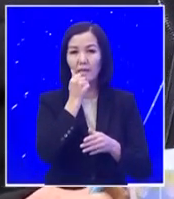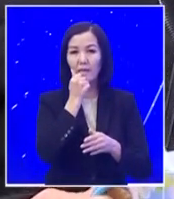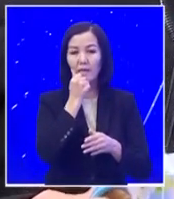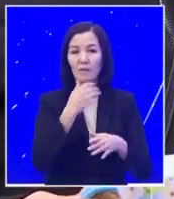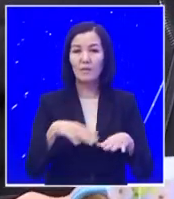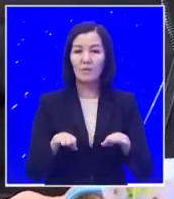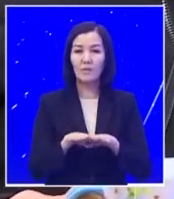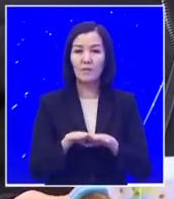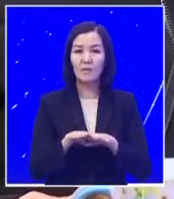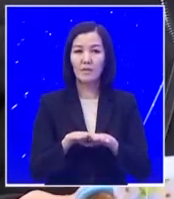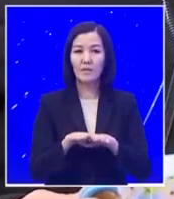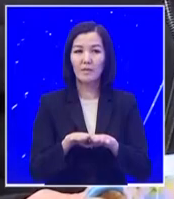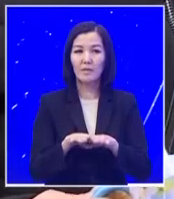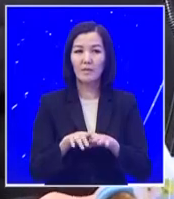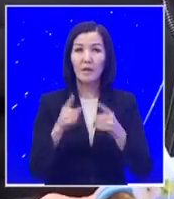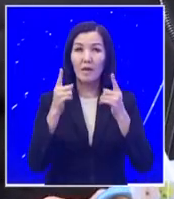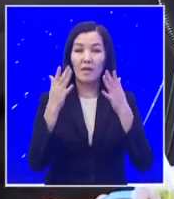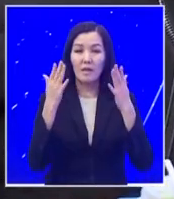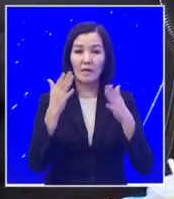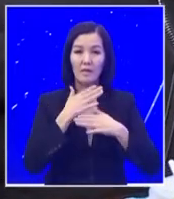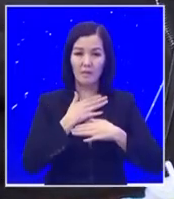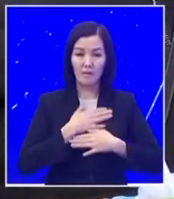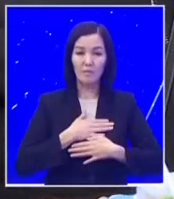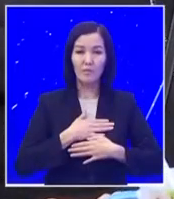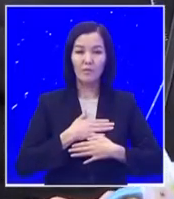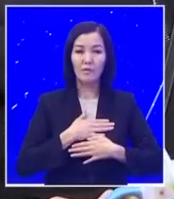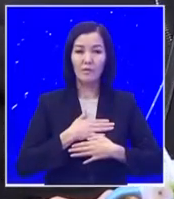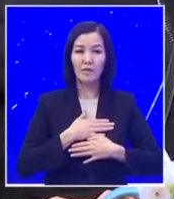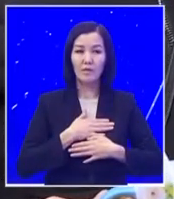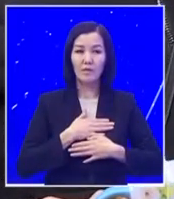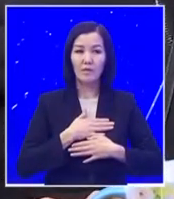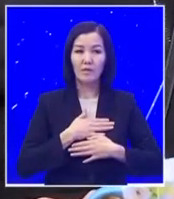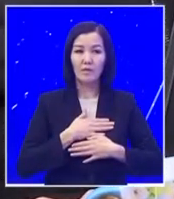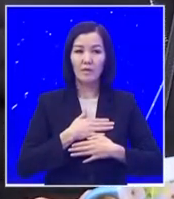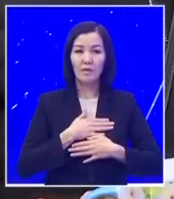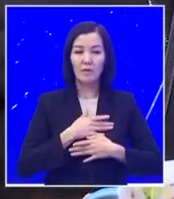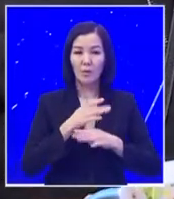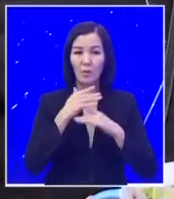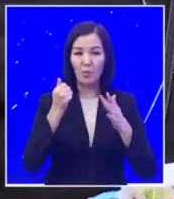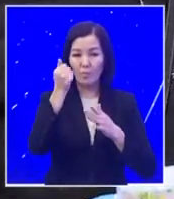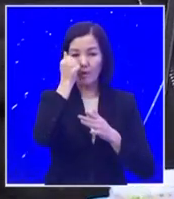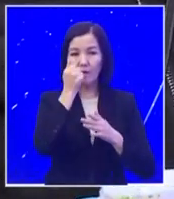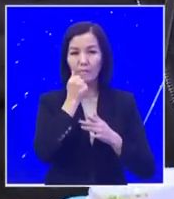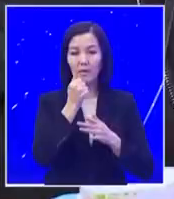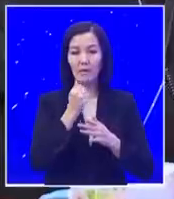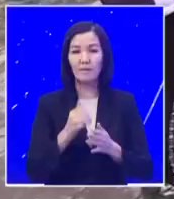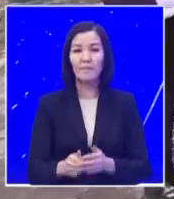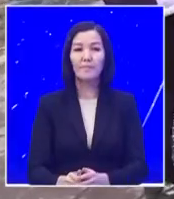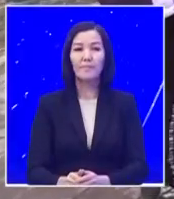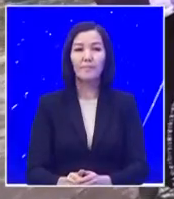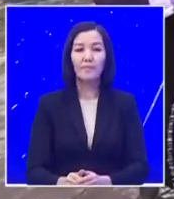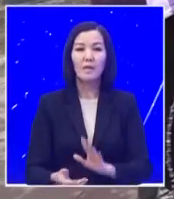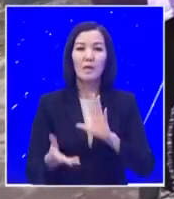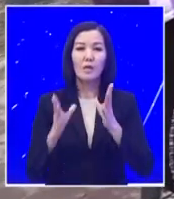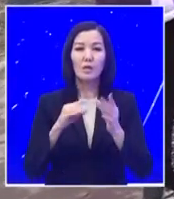Өстіп Алла риза болсын. Өстіп бәрі жақсы болсын.